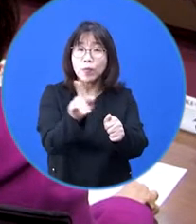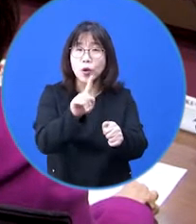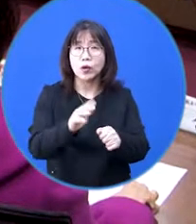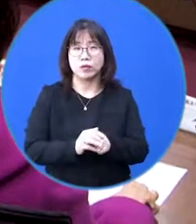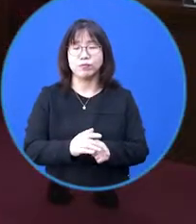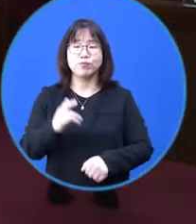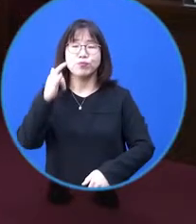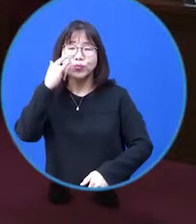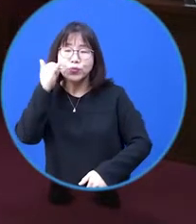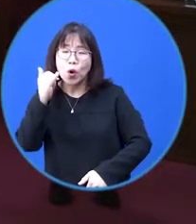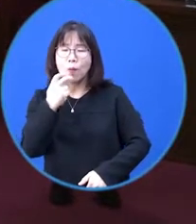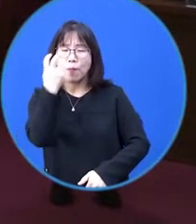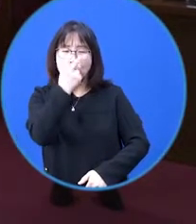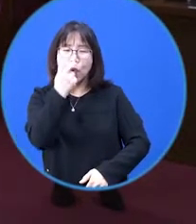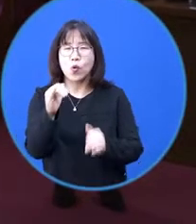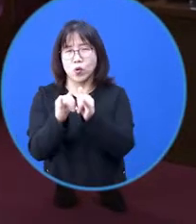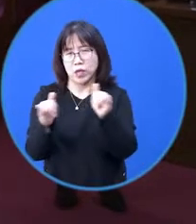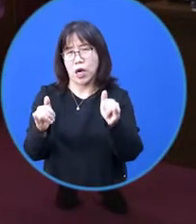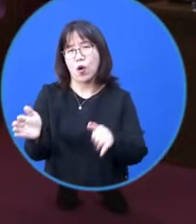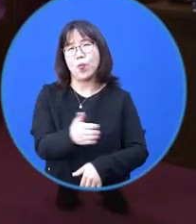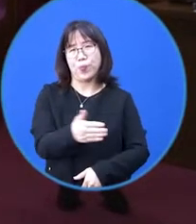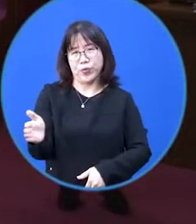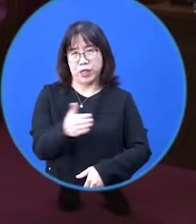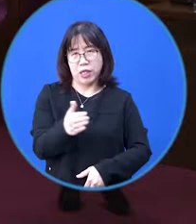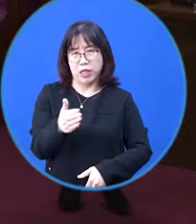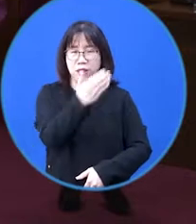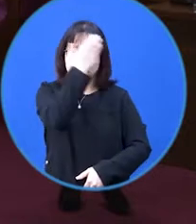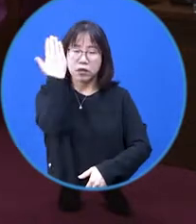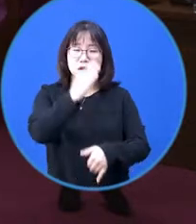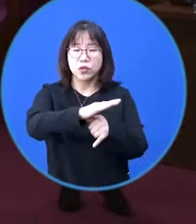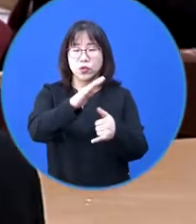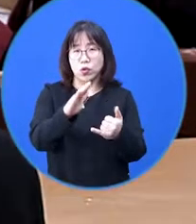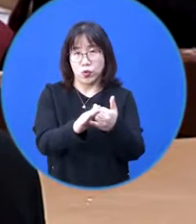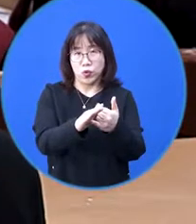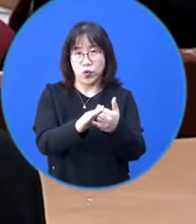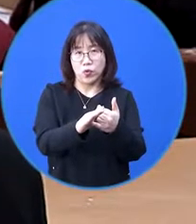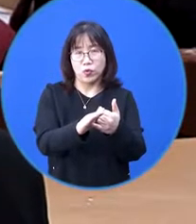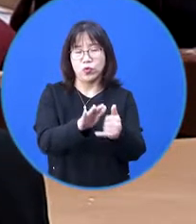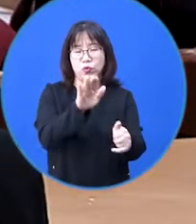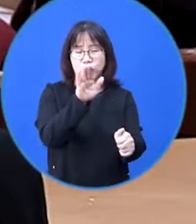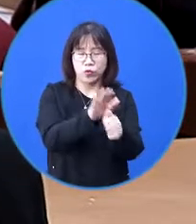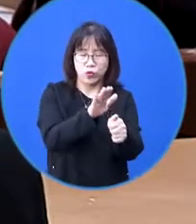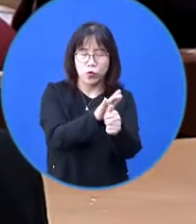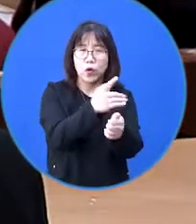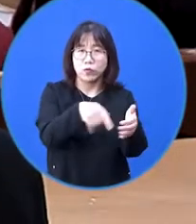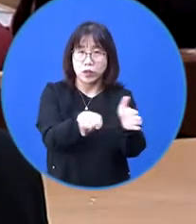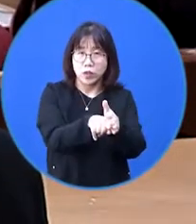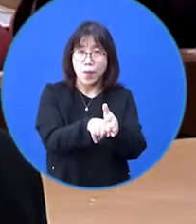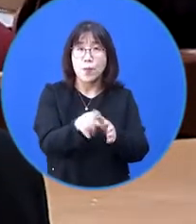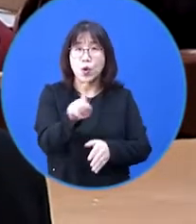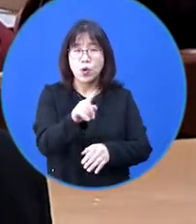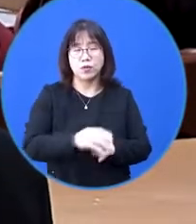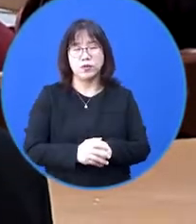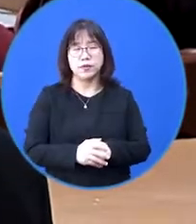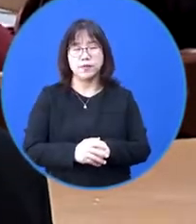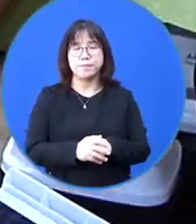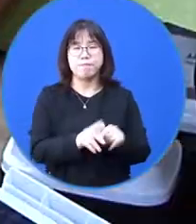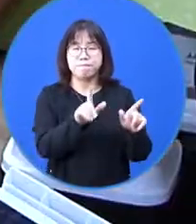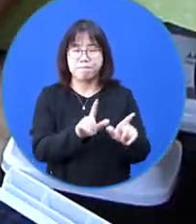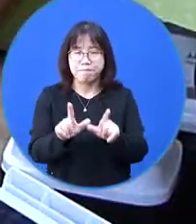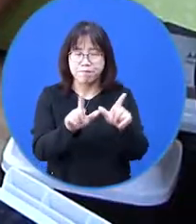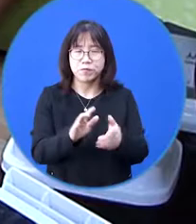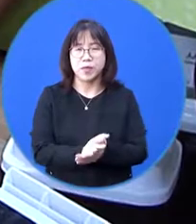없거나 보호자의 실질적인 보호를 받지 못하는 청소년들의 기초 생계비, 검사 치료비,